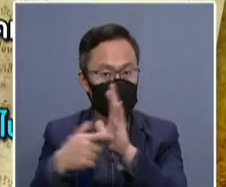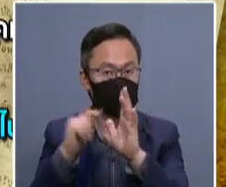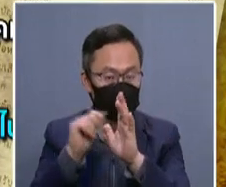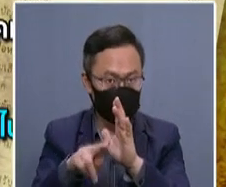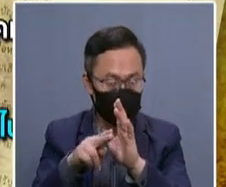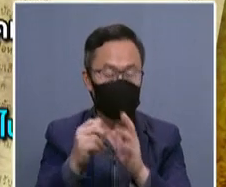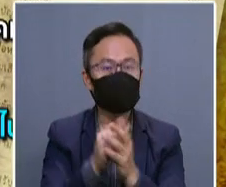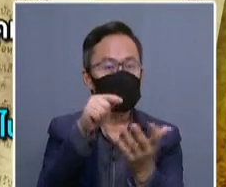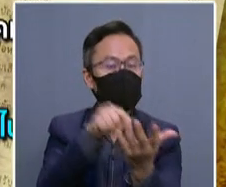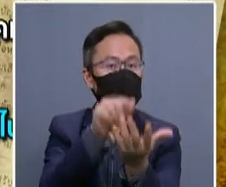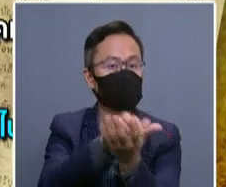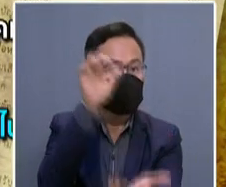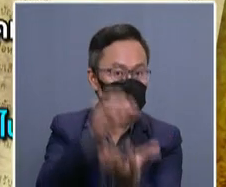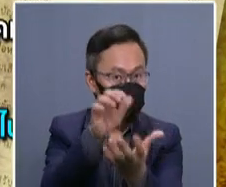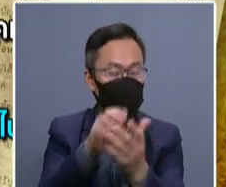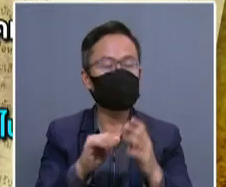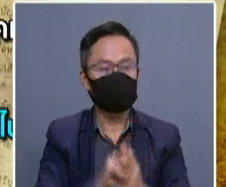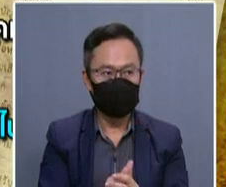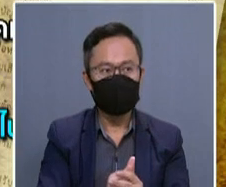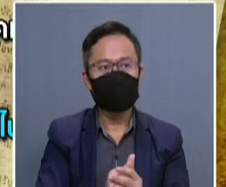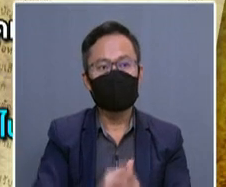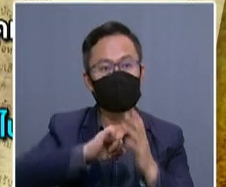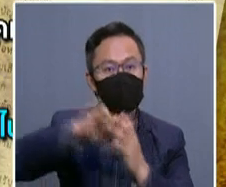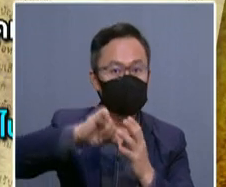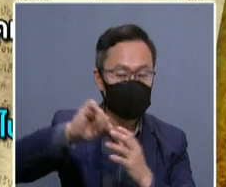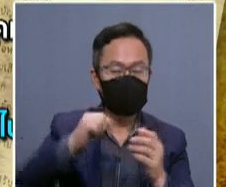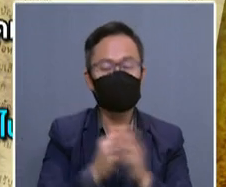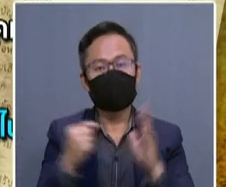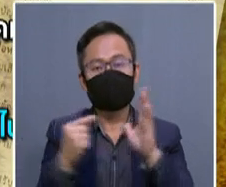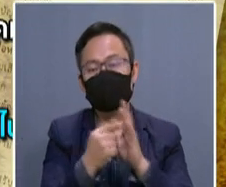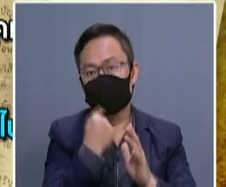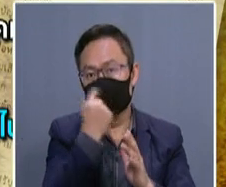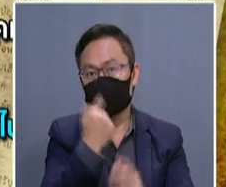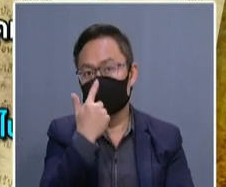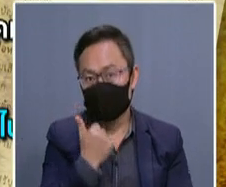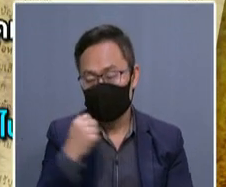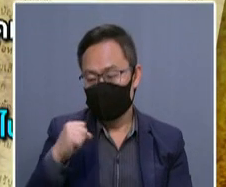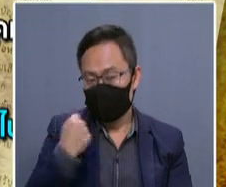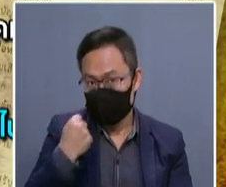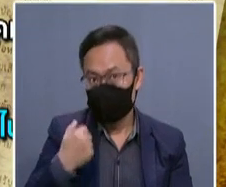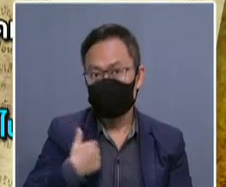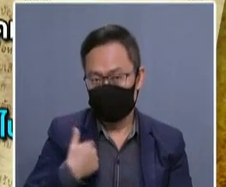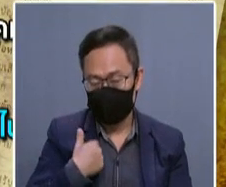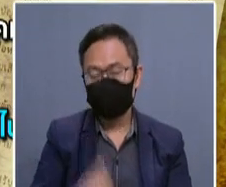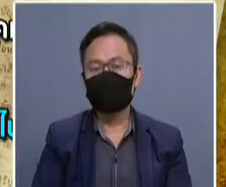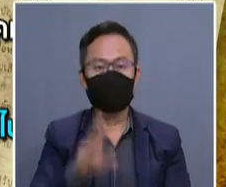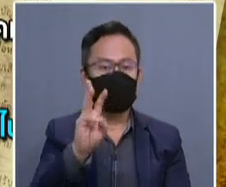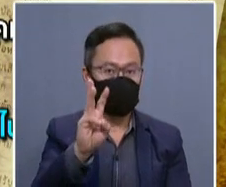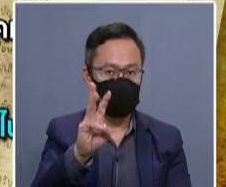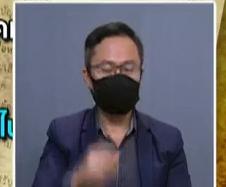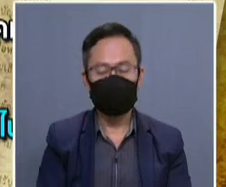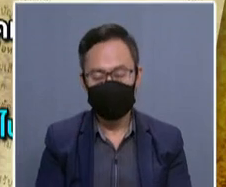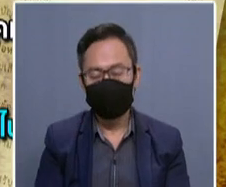คุมใหม่ปรับระดับการกำหนดและก็มาตรการที่บังคับใช้นะครับก็จะแบ่งเป็นพื้นที่ควบคุมสูงสุดและเข้มงวดมี6จังหวัด